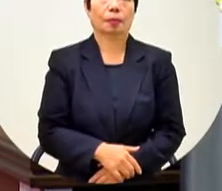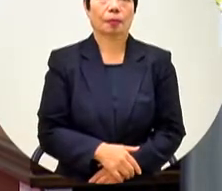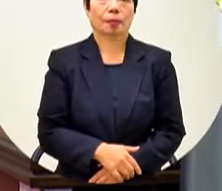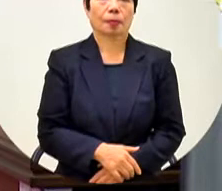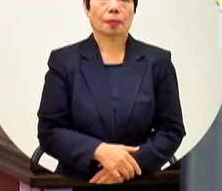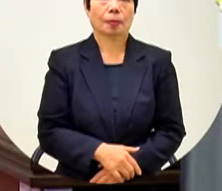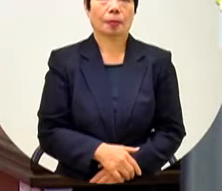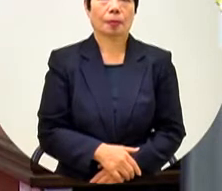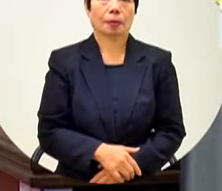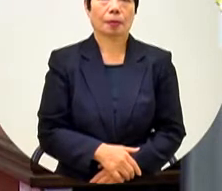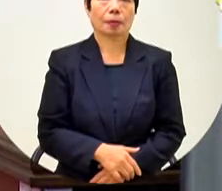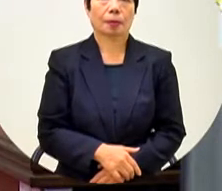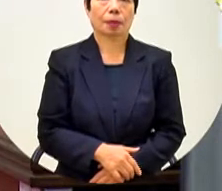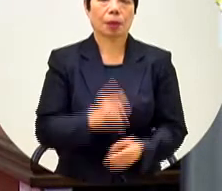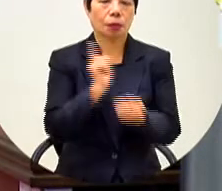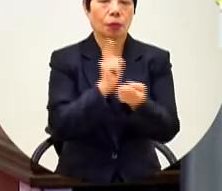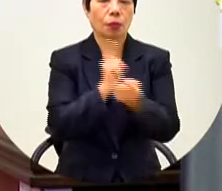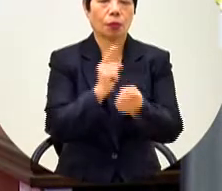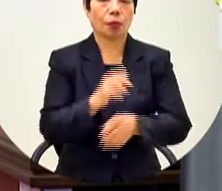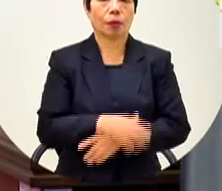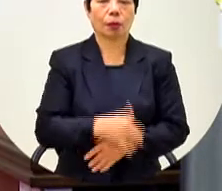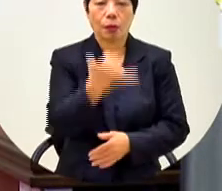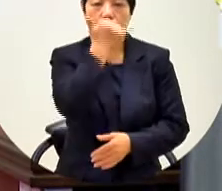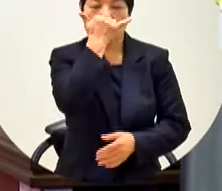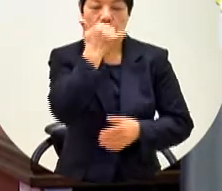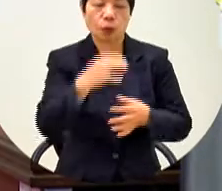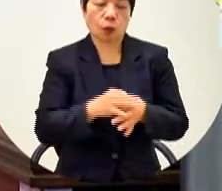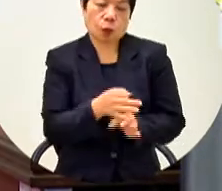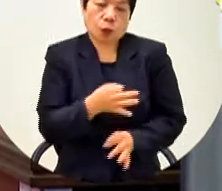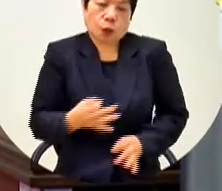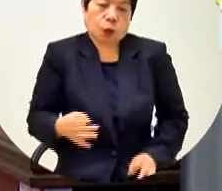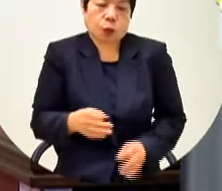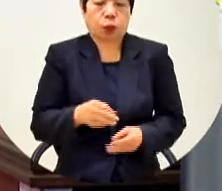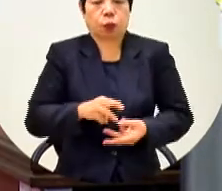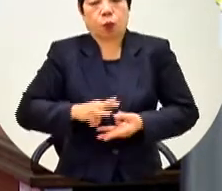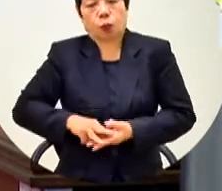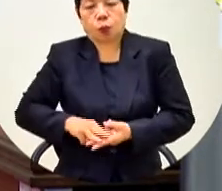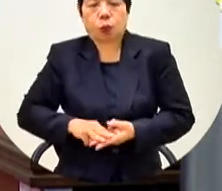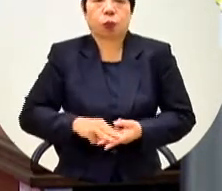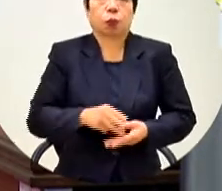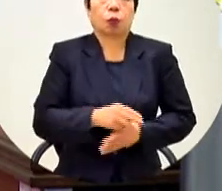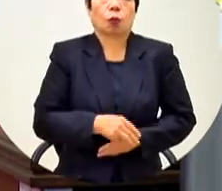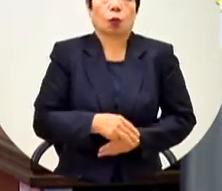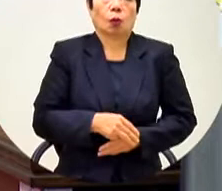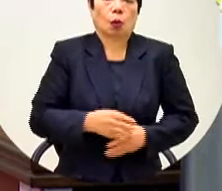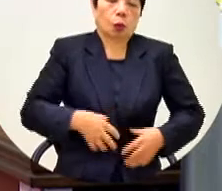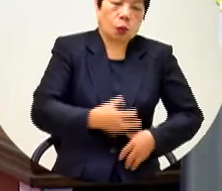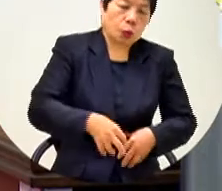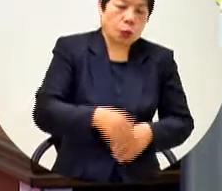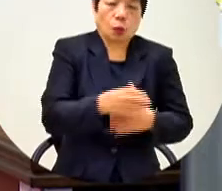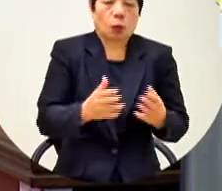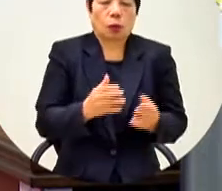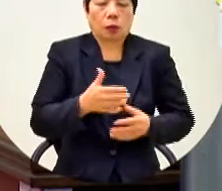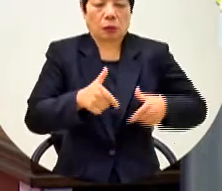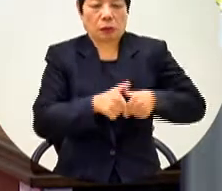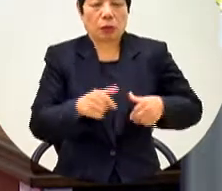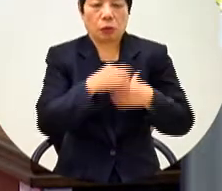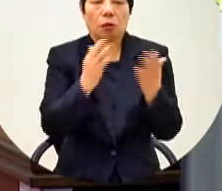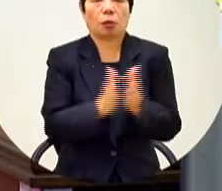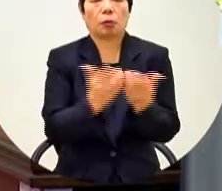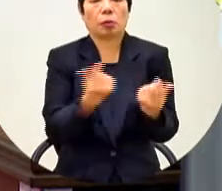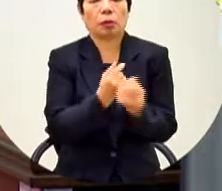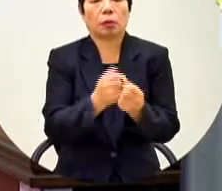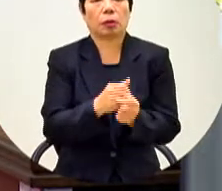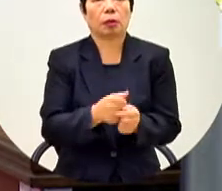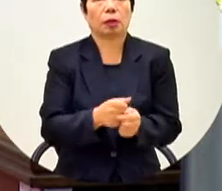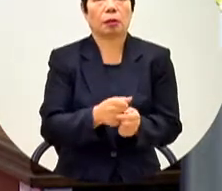地多地长啊。即个地基、地心拢变作道具原底是好食的